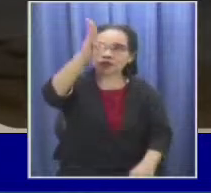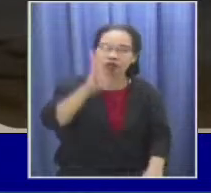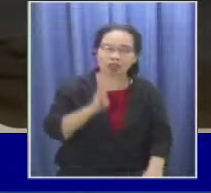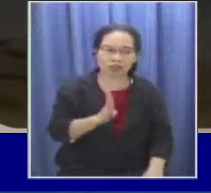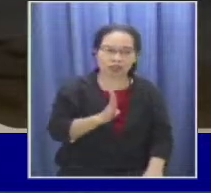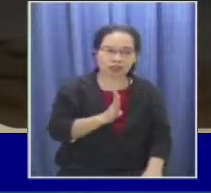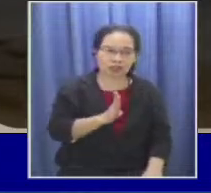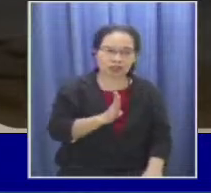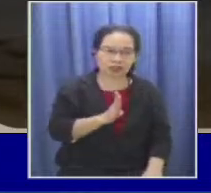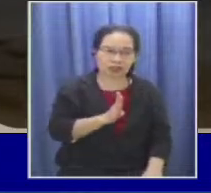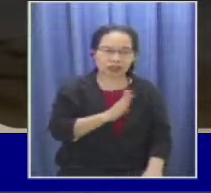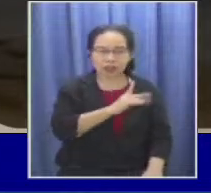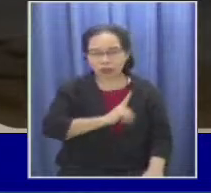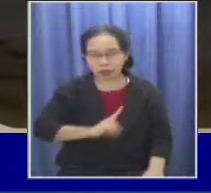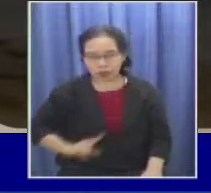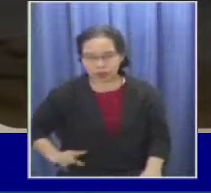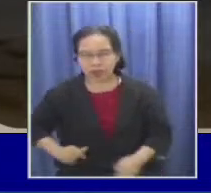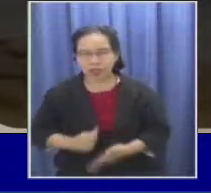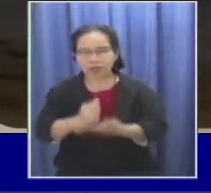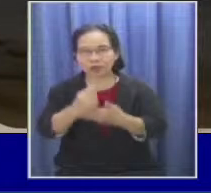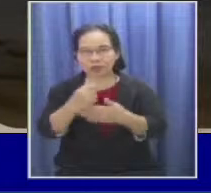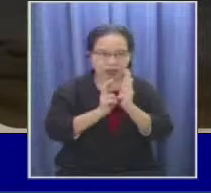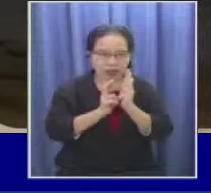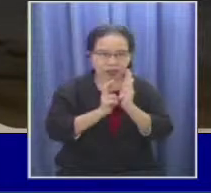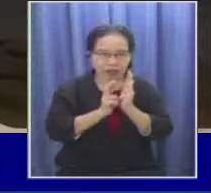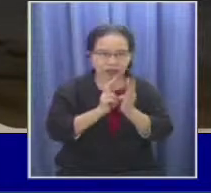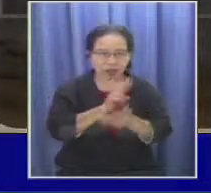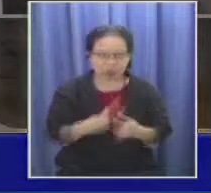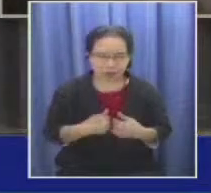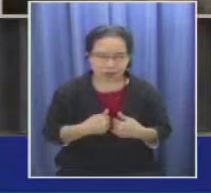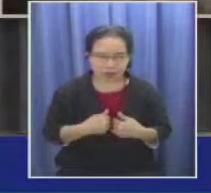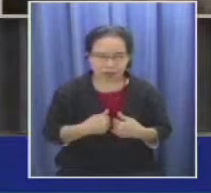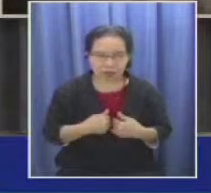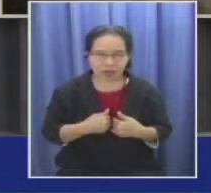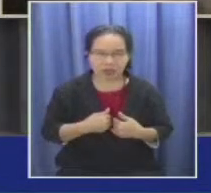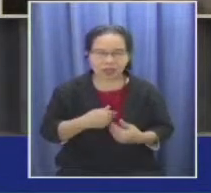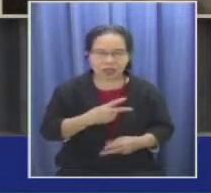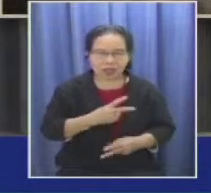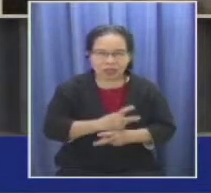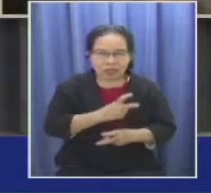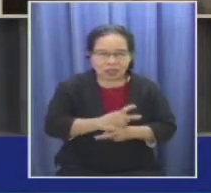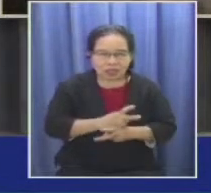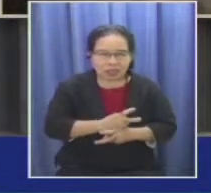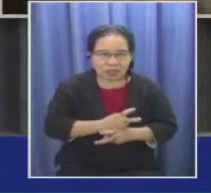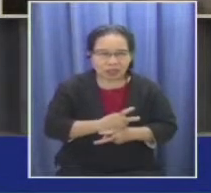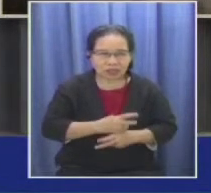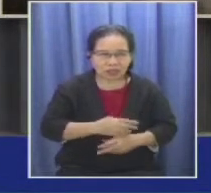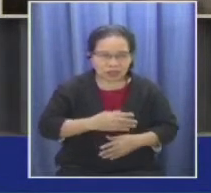mpaebɔ hoi eye bisade a wo sere fi we Nyankopon nkyɛn